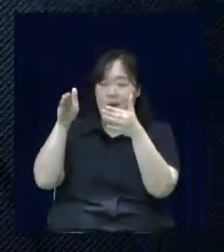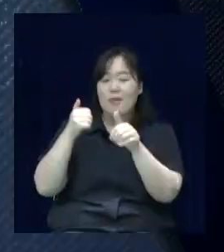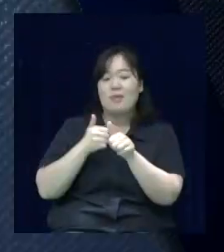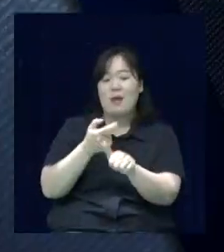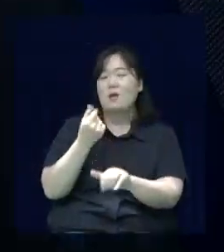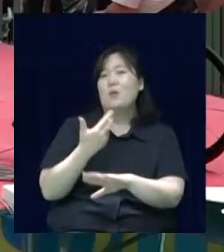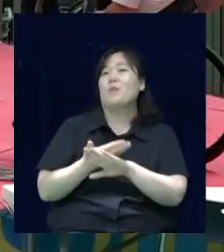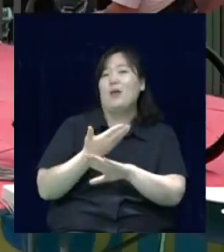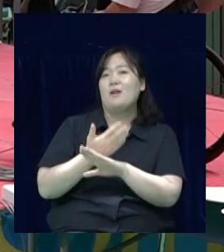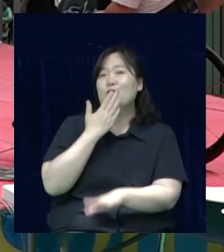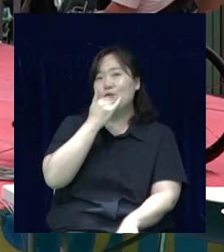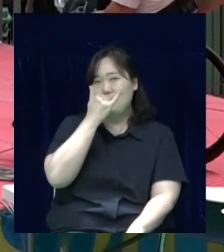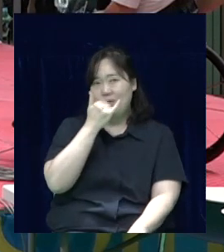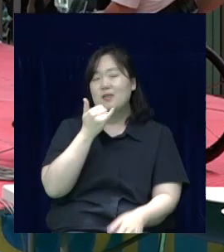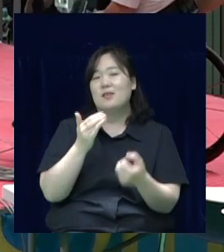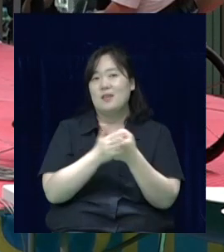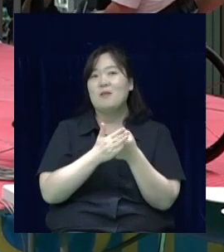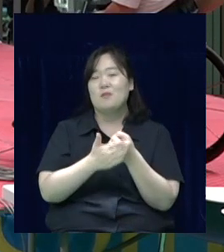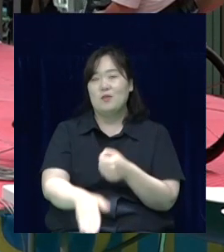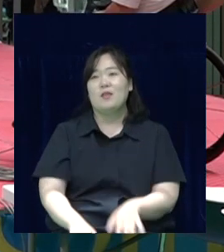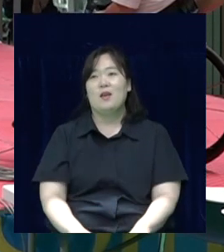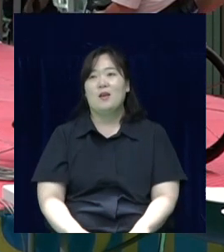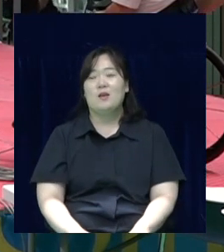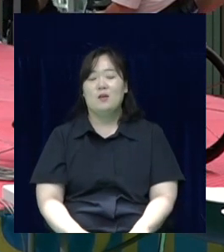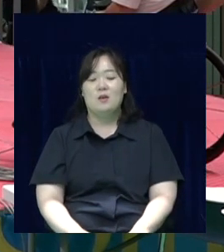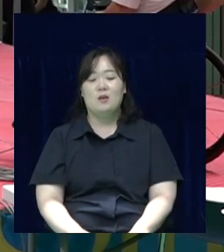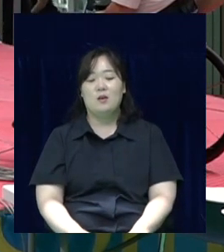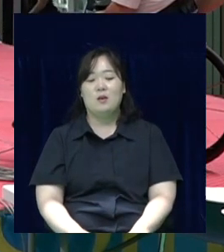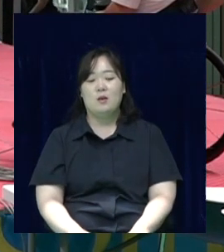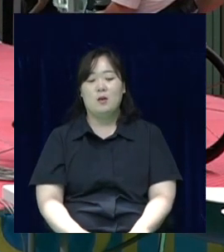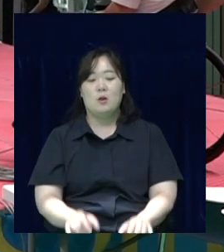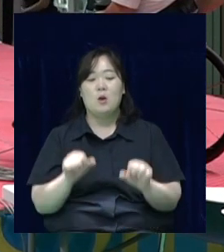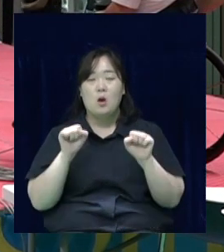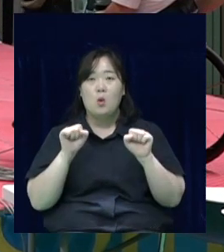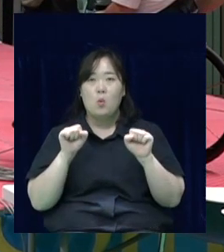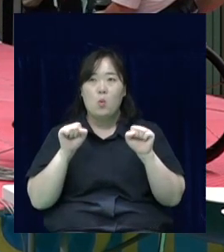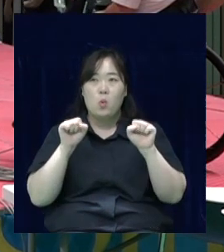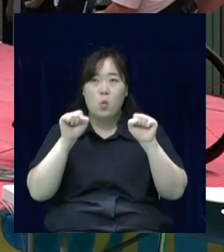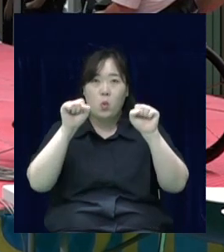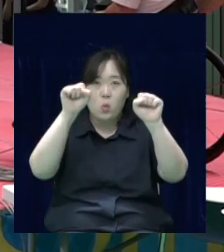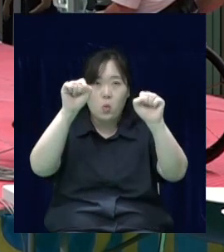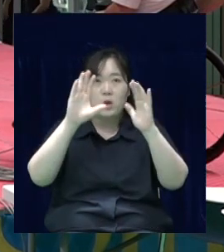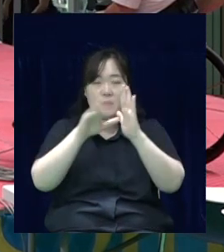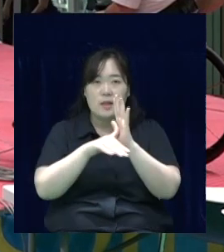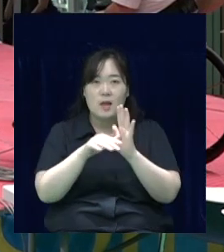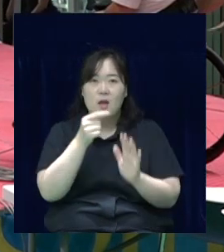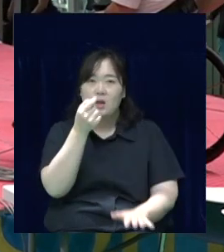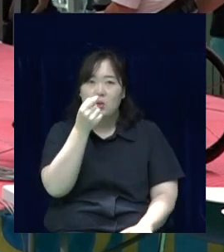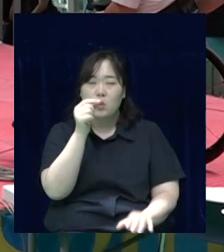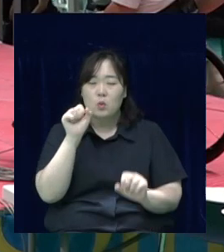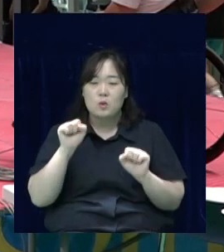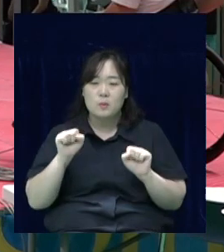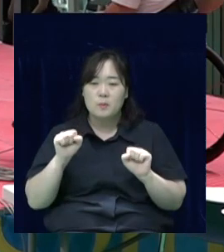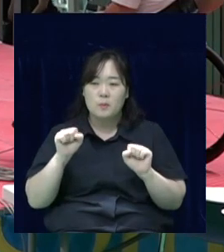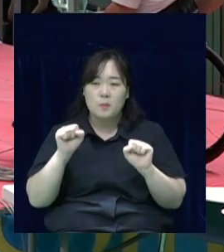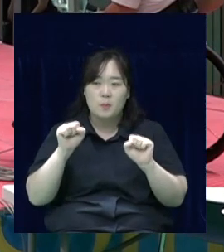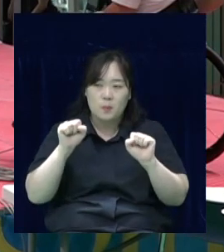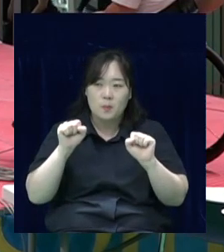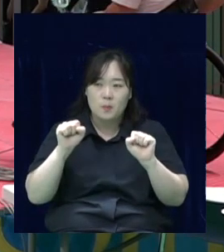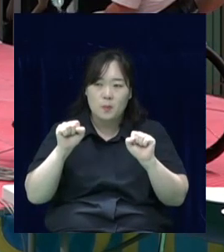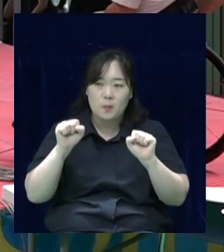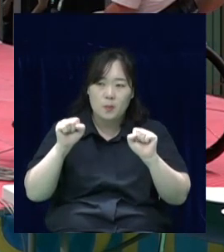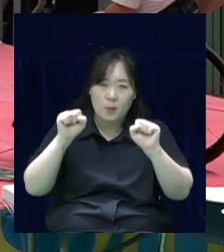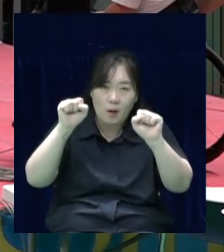예. 뭐 조금 말씀드리자면 올라오면서 약간 멈췄다고 올라오는 부분이 있어서 그 부분에서 중간에